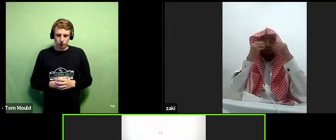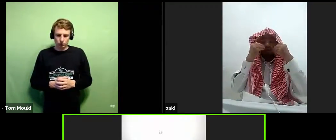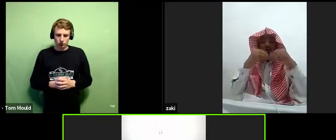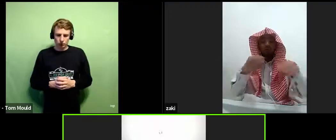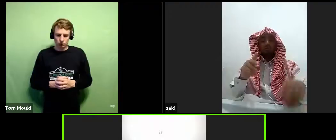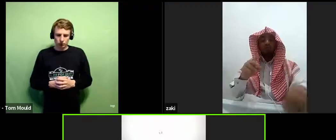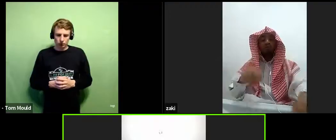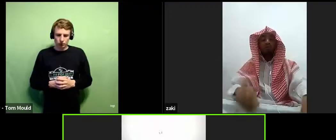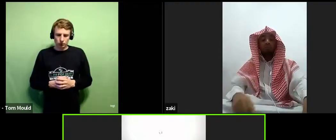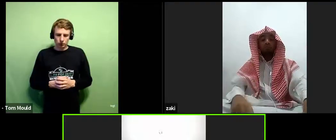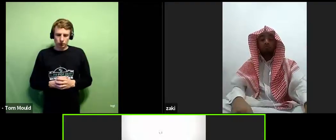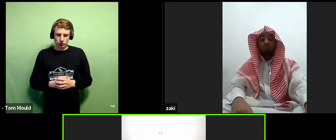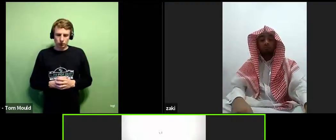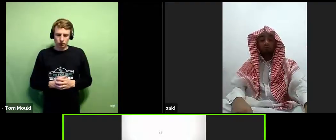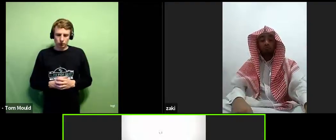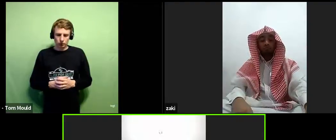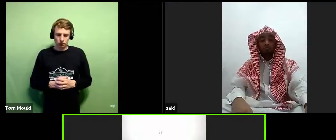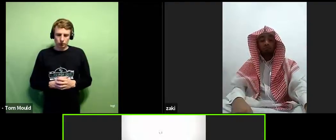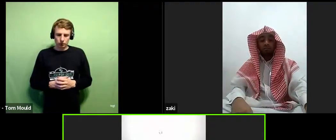فالآن